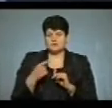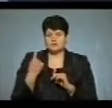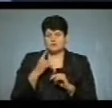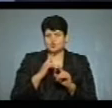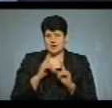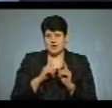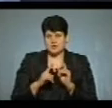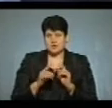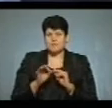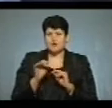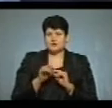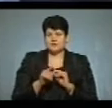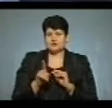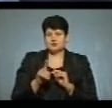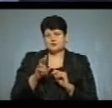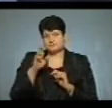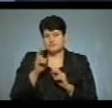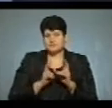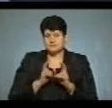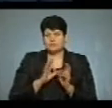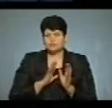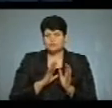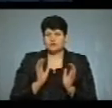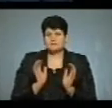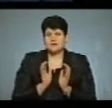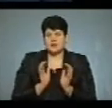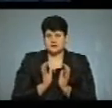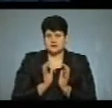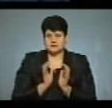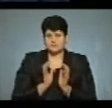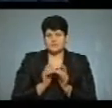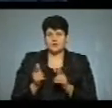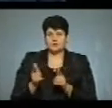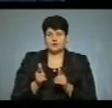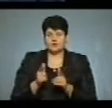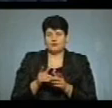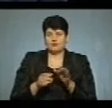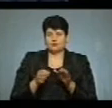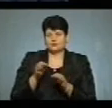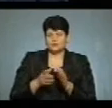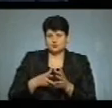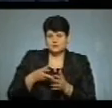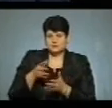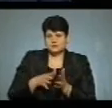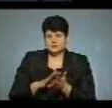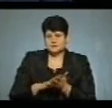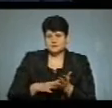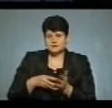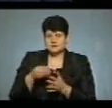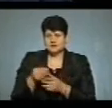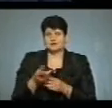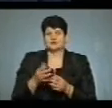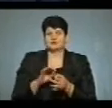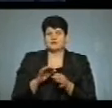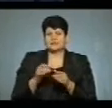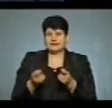обласної ради, про те, щоб комунальне підприємство було збережене. Готуємо позов до суду, для того, щоб детально